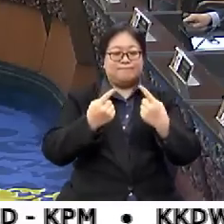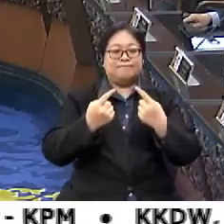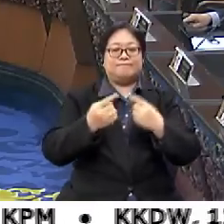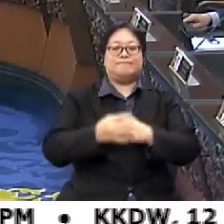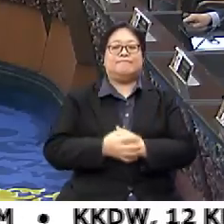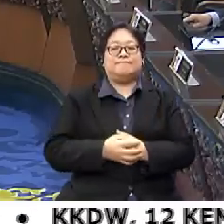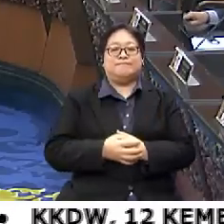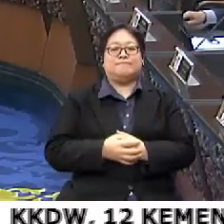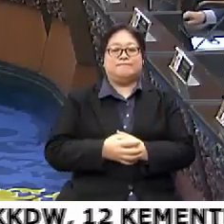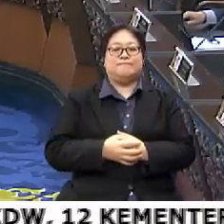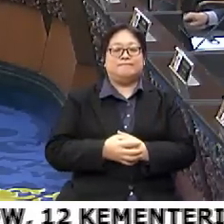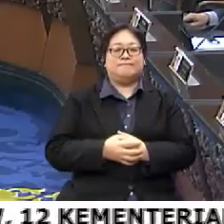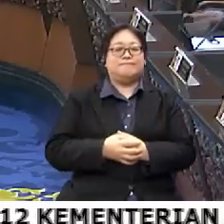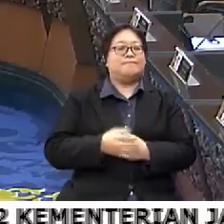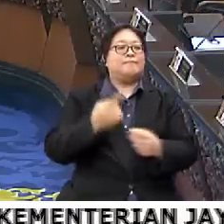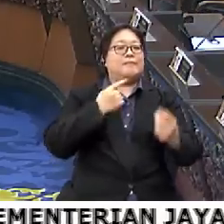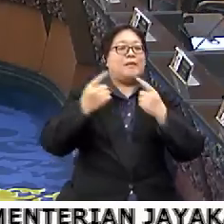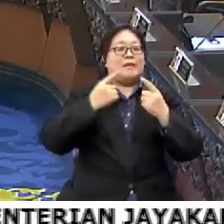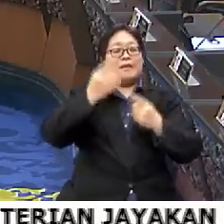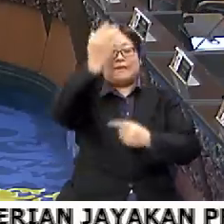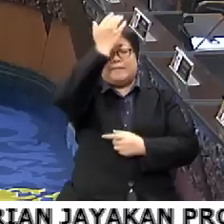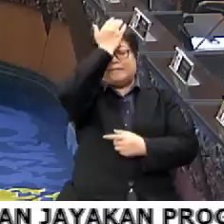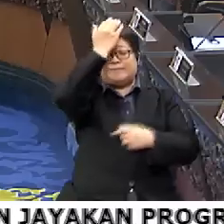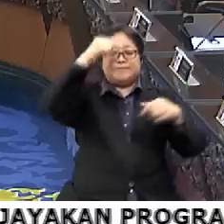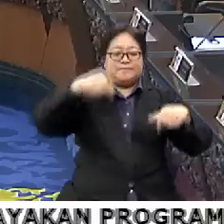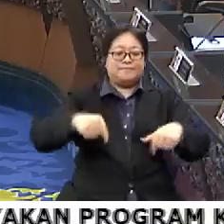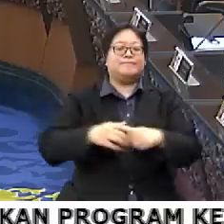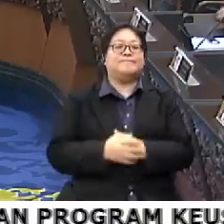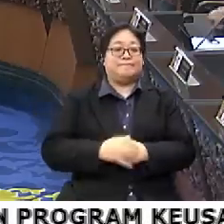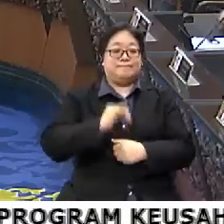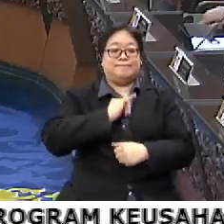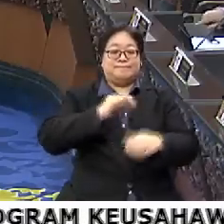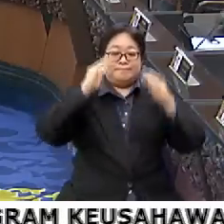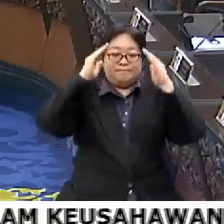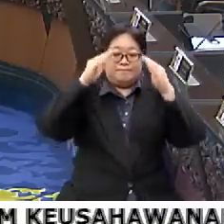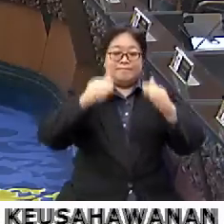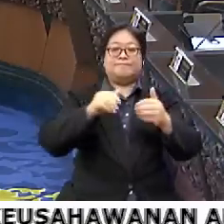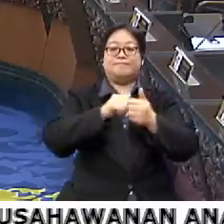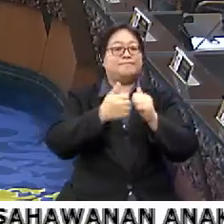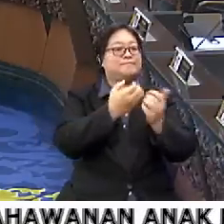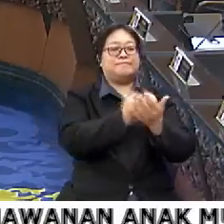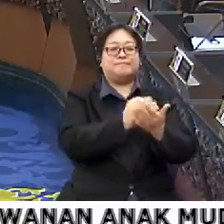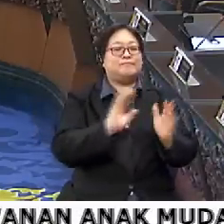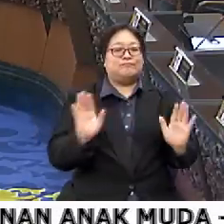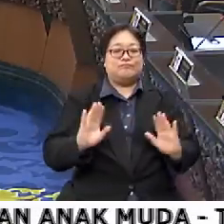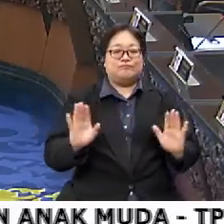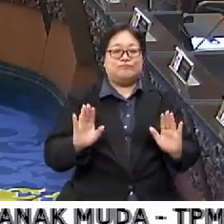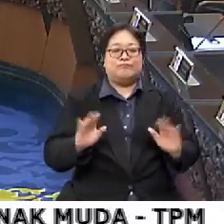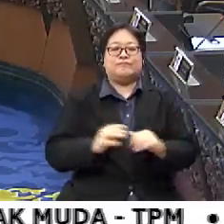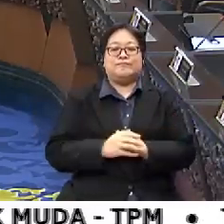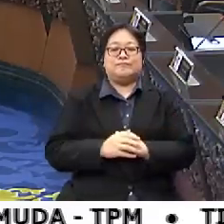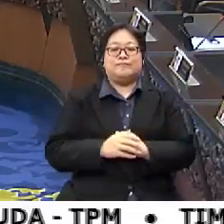dalam perbahasan kita di Raja ini. Dan saya akan menumpukan bukan masalah ekonomi negara,